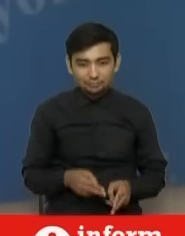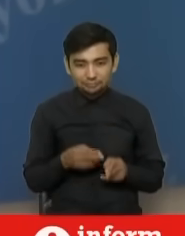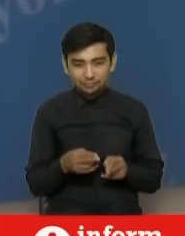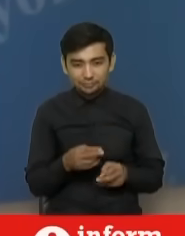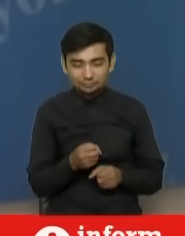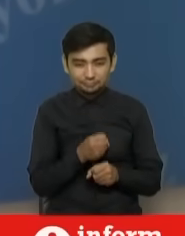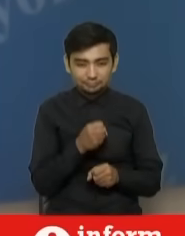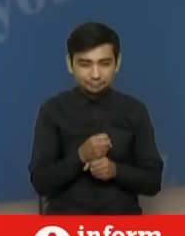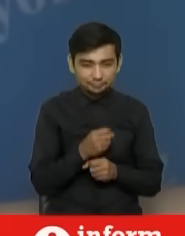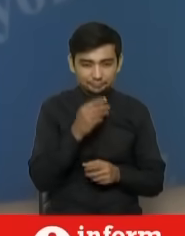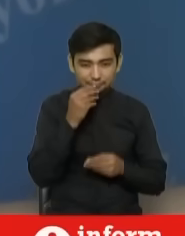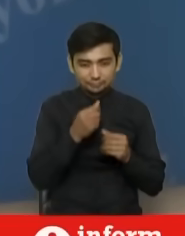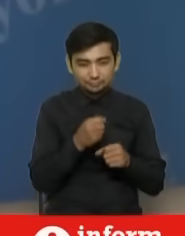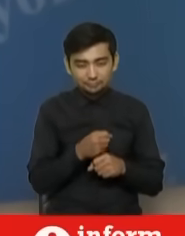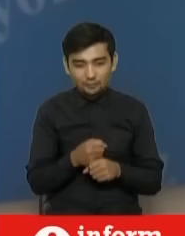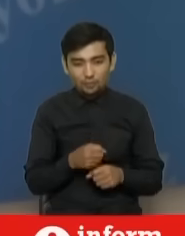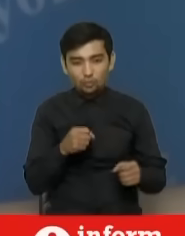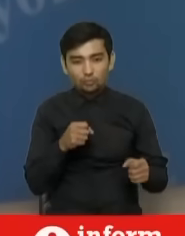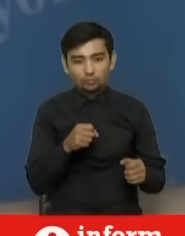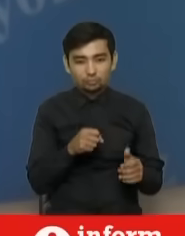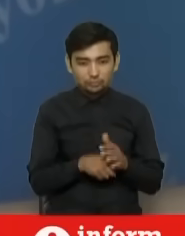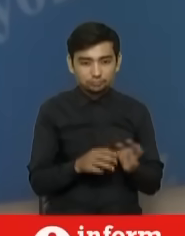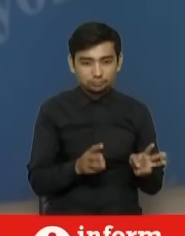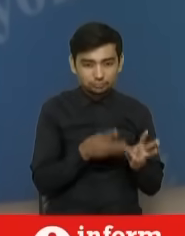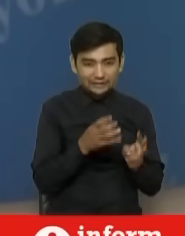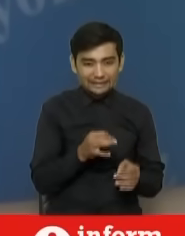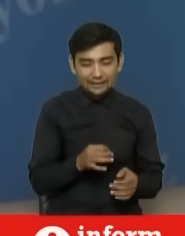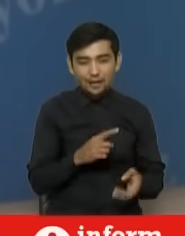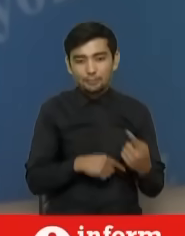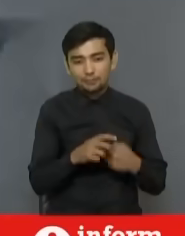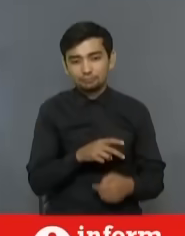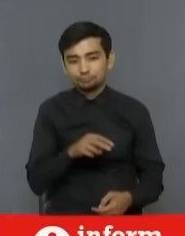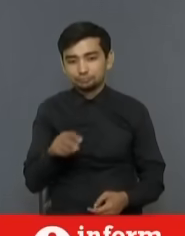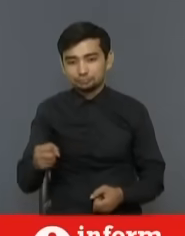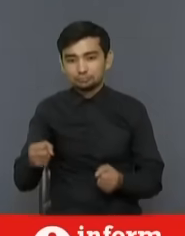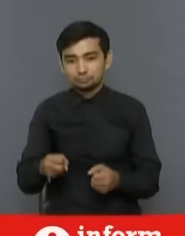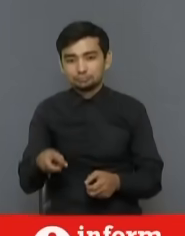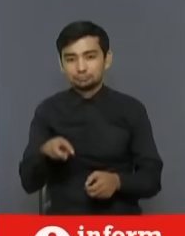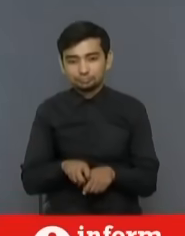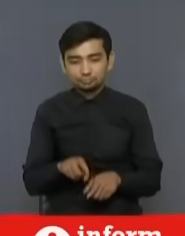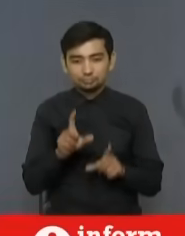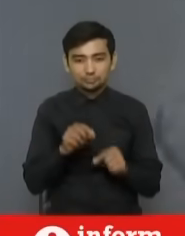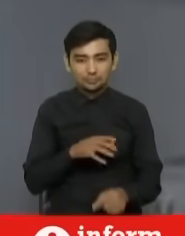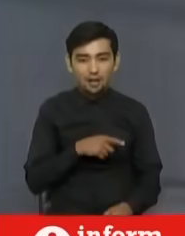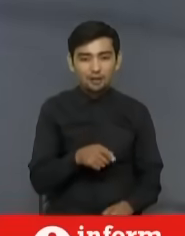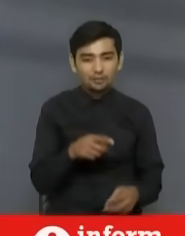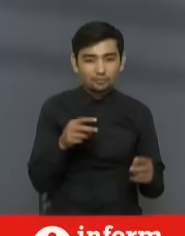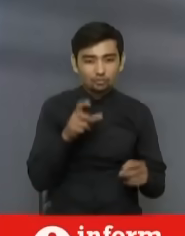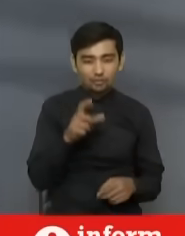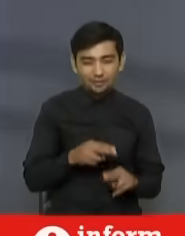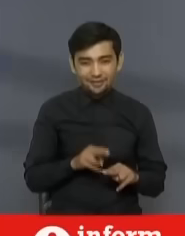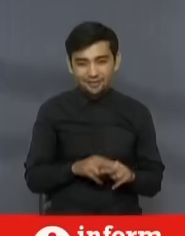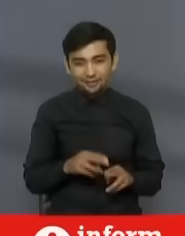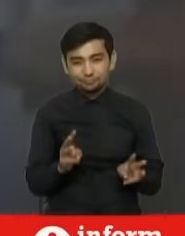қылмыстық әрекетін жүзеге асырғаннан кейін сөйтіп жаяу көлігіне жеткен. Ал көршілерінің айтуынша ол күдікті өрт